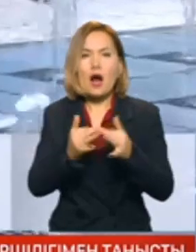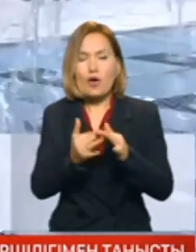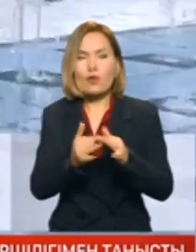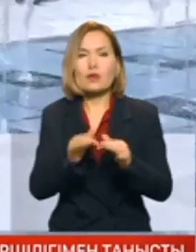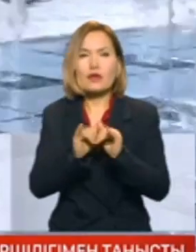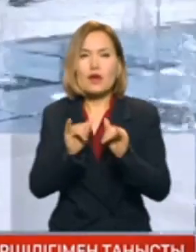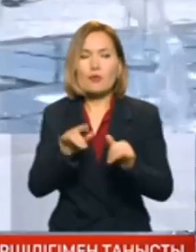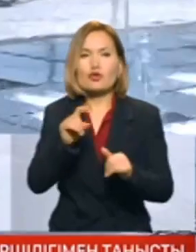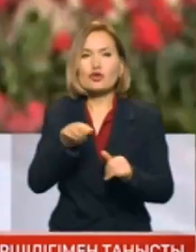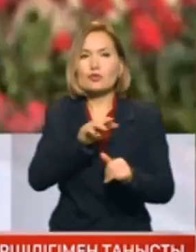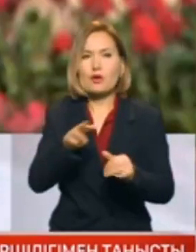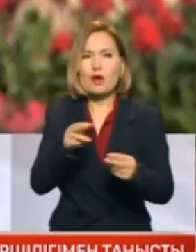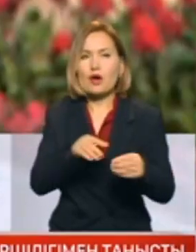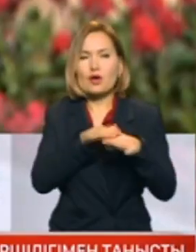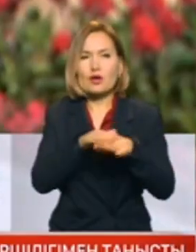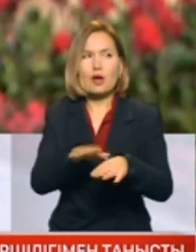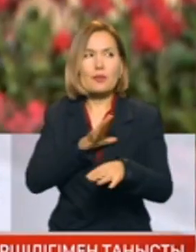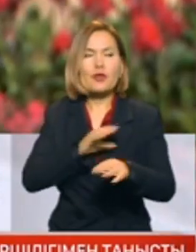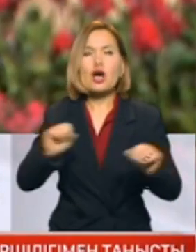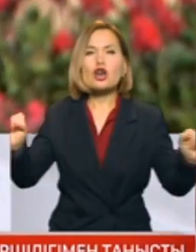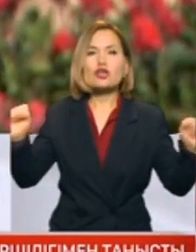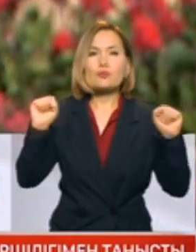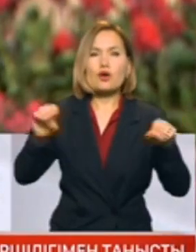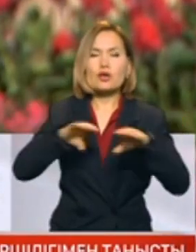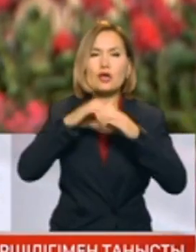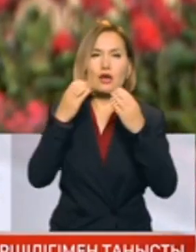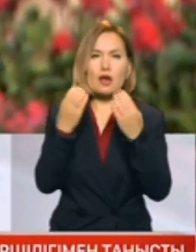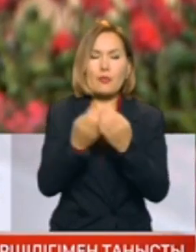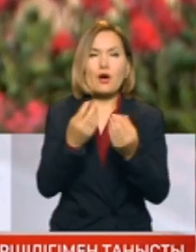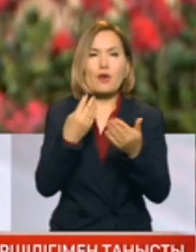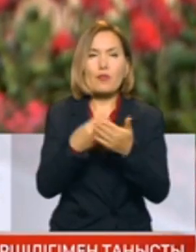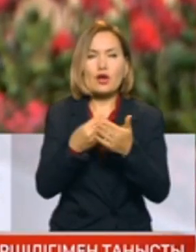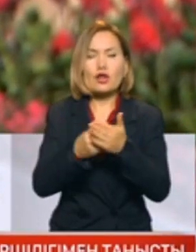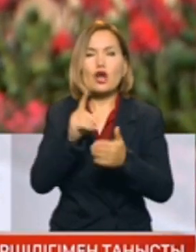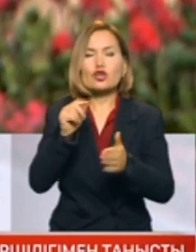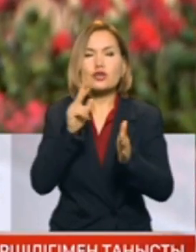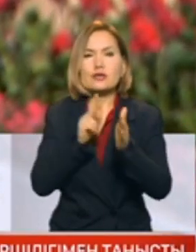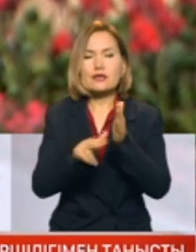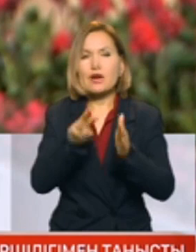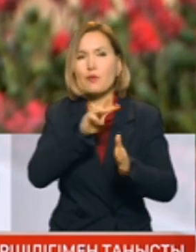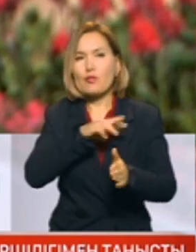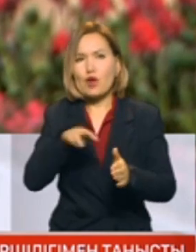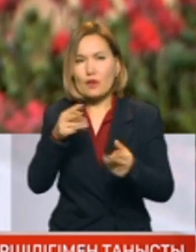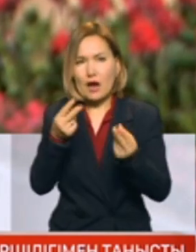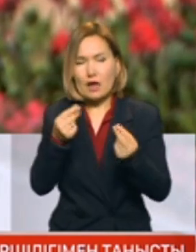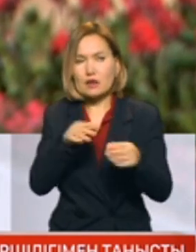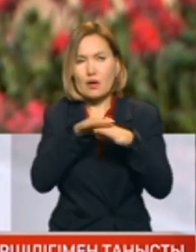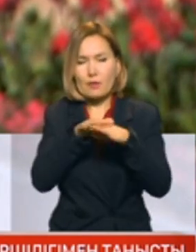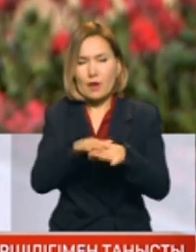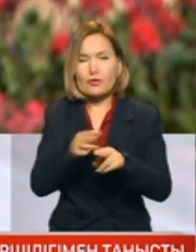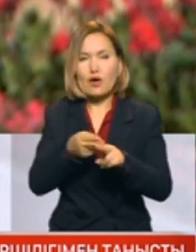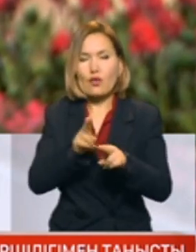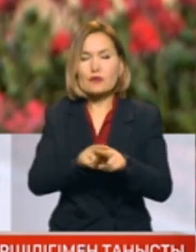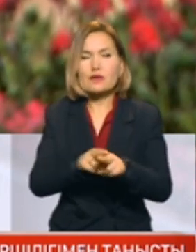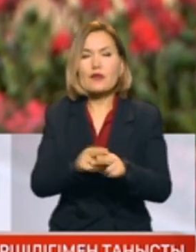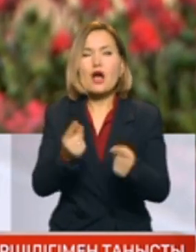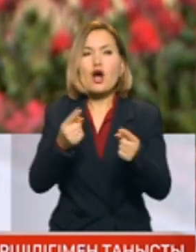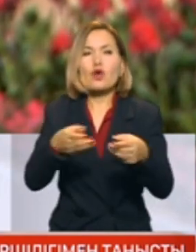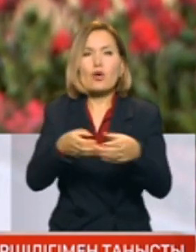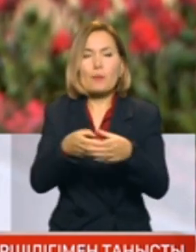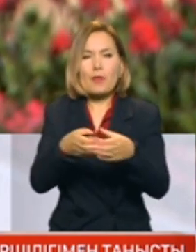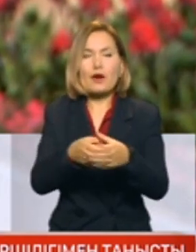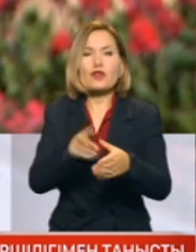теңге қаражат бөледі. Бұл спорт кешеніне бюджеттен 180 миллион теңге қаржы бөлінсе, Абзал ЭК толық серіктестігінің